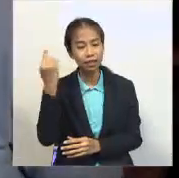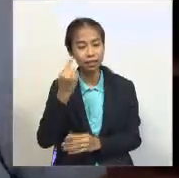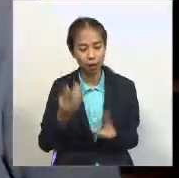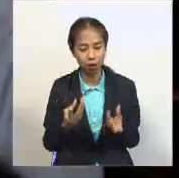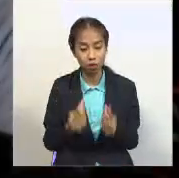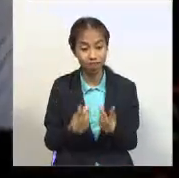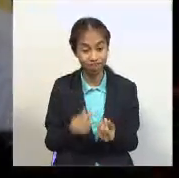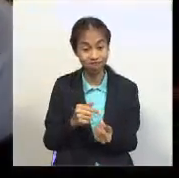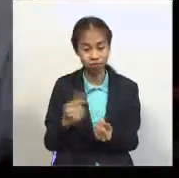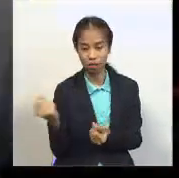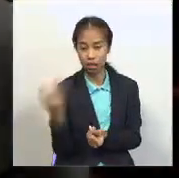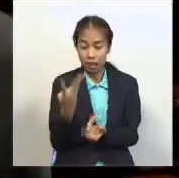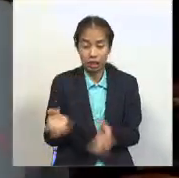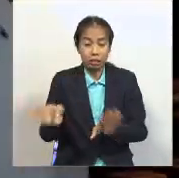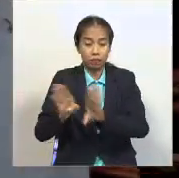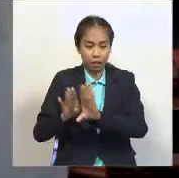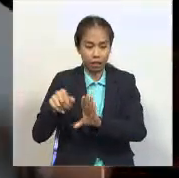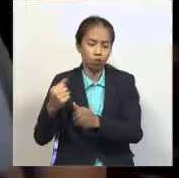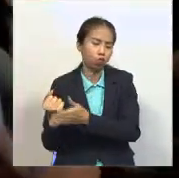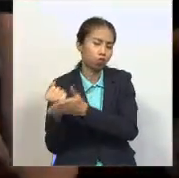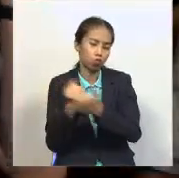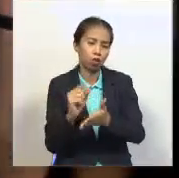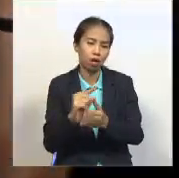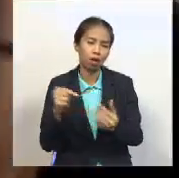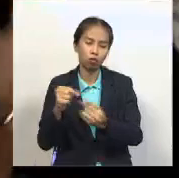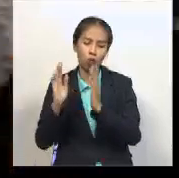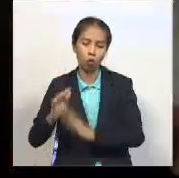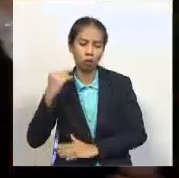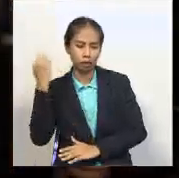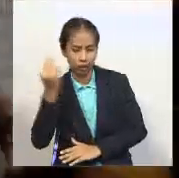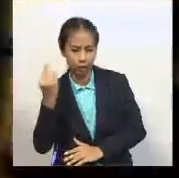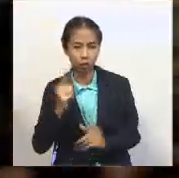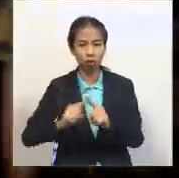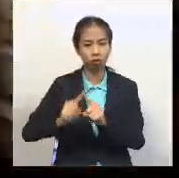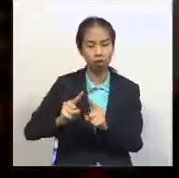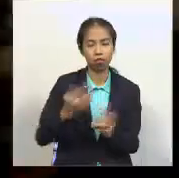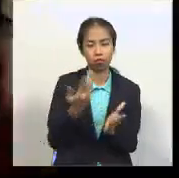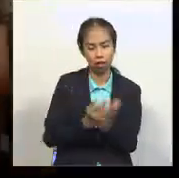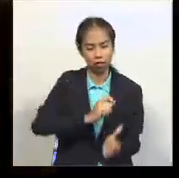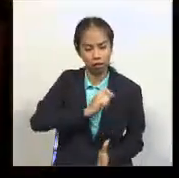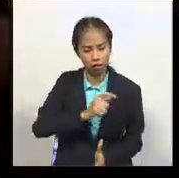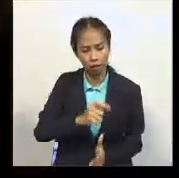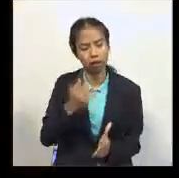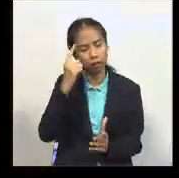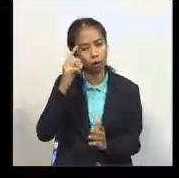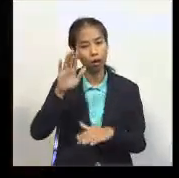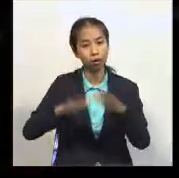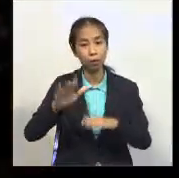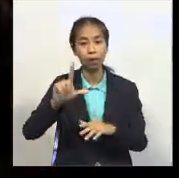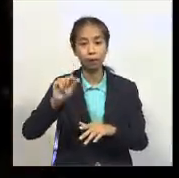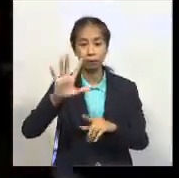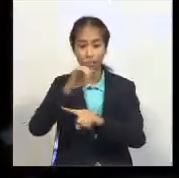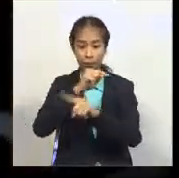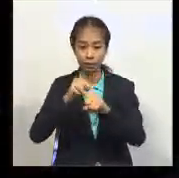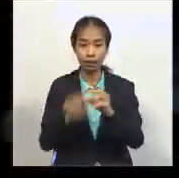ไปถึง4นาฬิกานั้นจะช่วยเพิ่มค่าใช้จ่ายการกินดื่มเที่ยวอีกเฉลี่ยไม่น้อยกว่า 25% จากค่